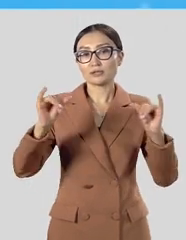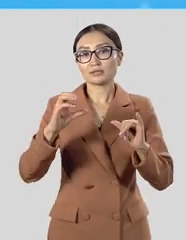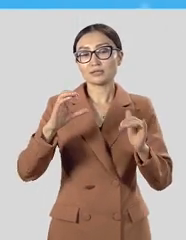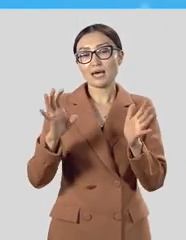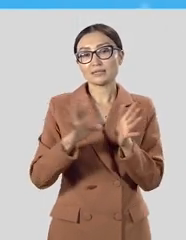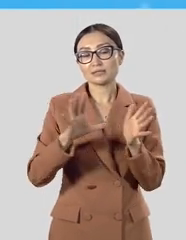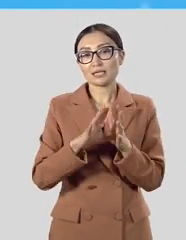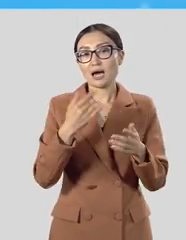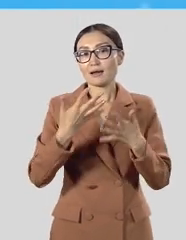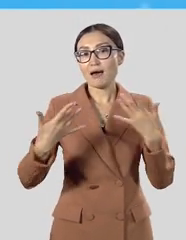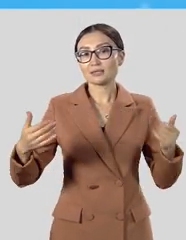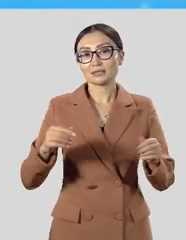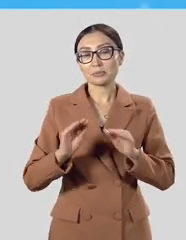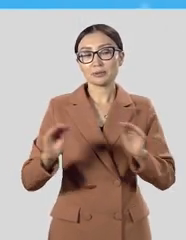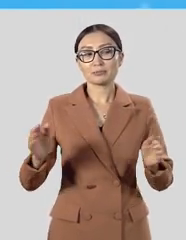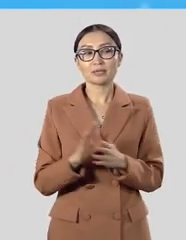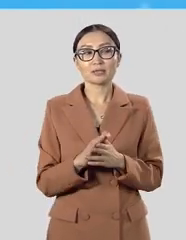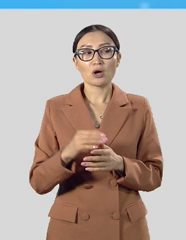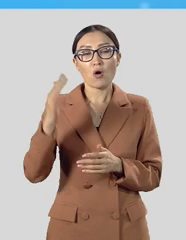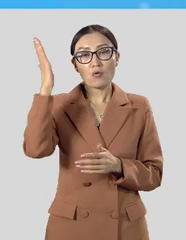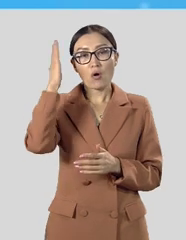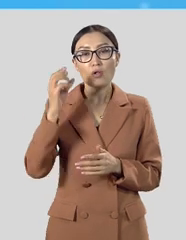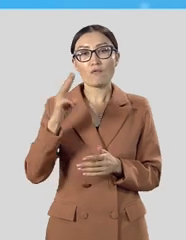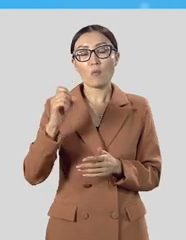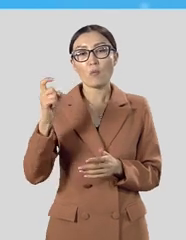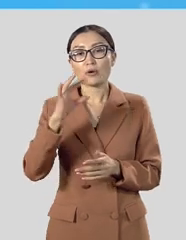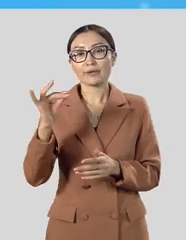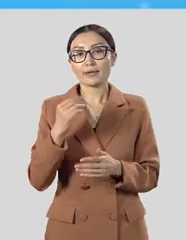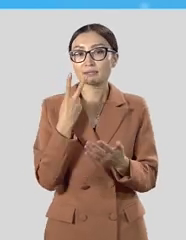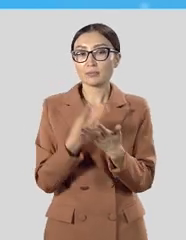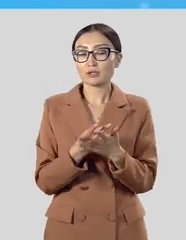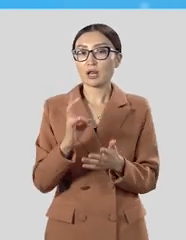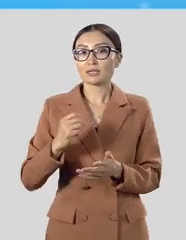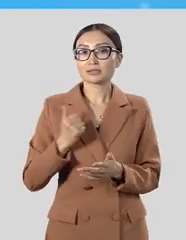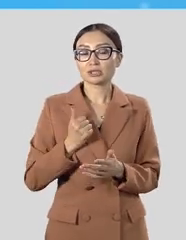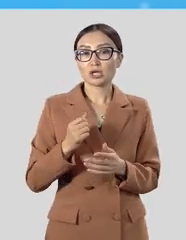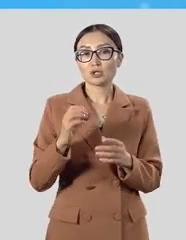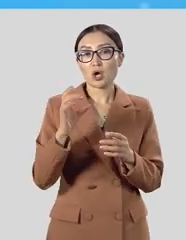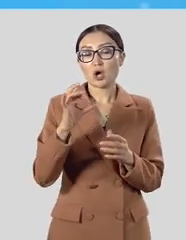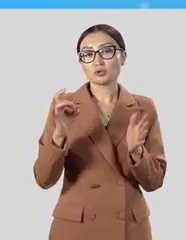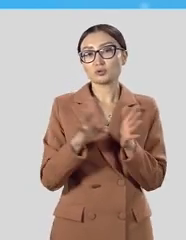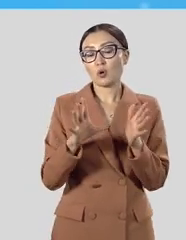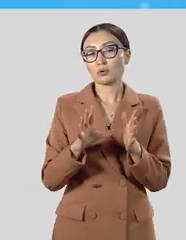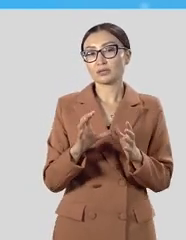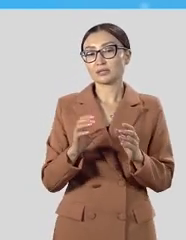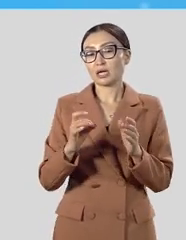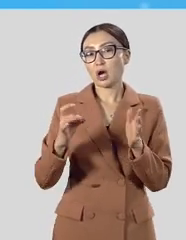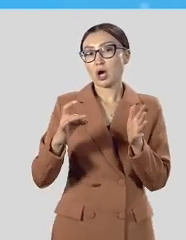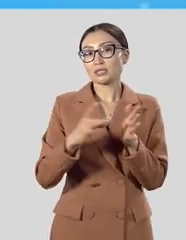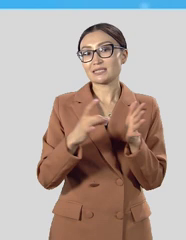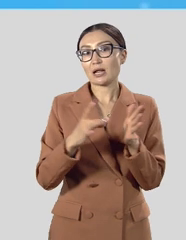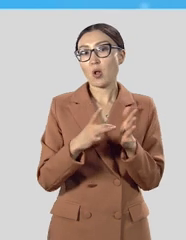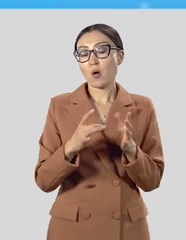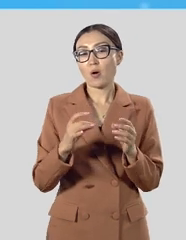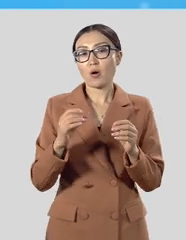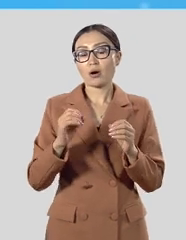разные предметы, например, голову мухи, и рассматривал их. К сожалению, стекла увеличивали не слишком сильно. Тогда Левенгук